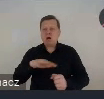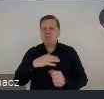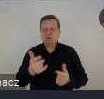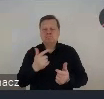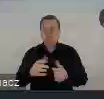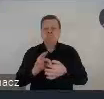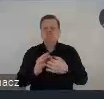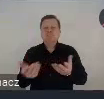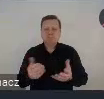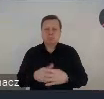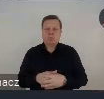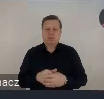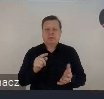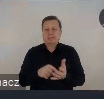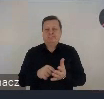związane z właśnie